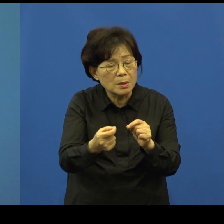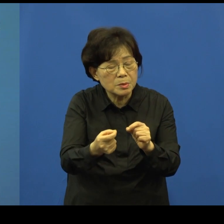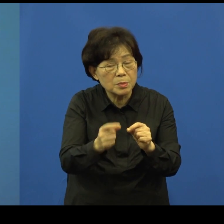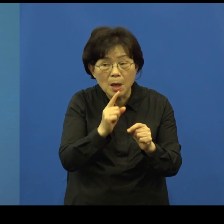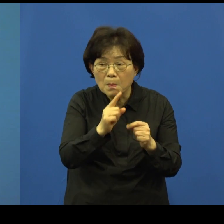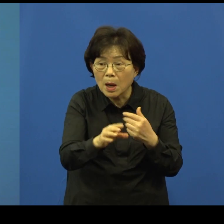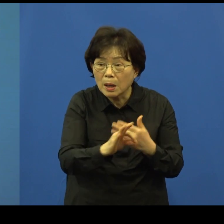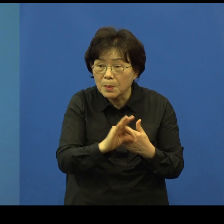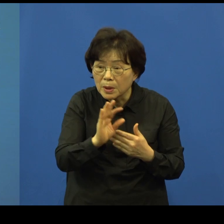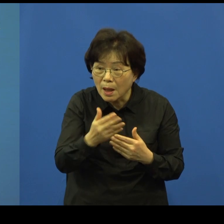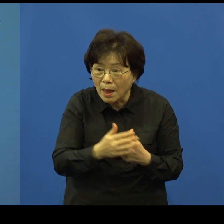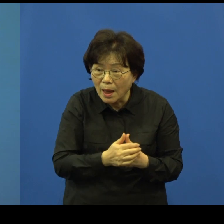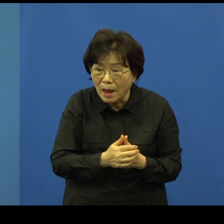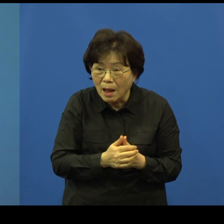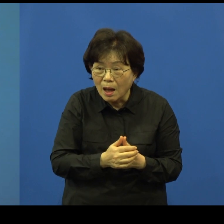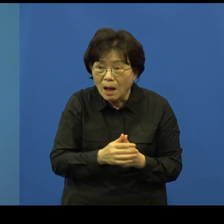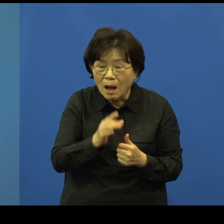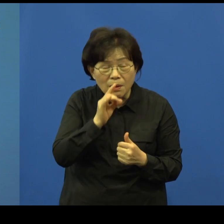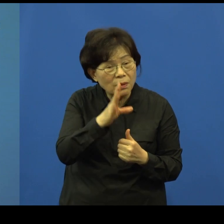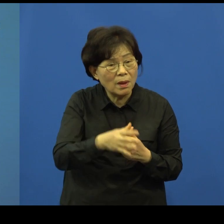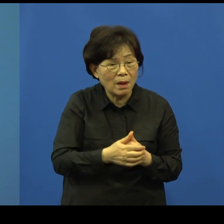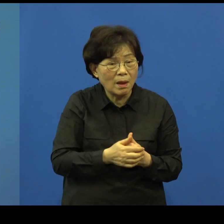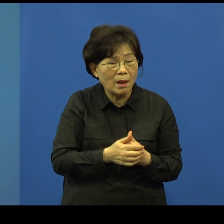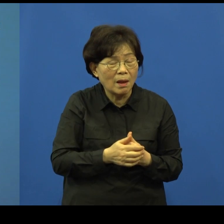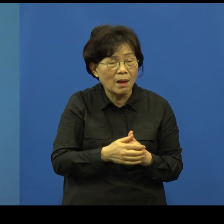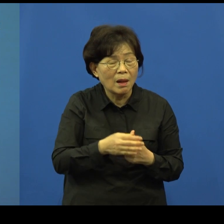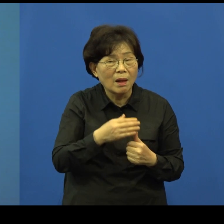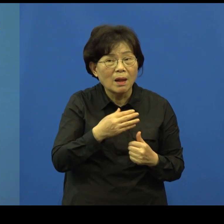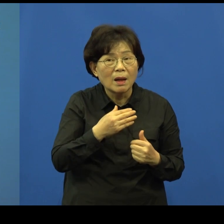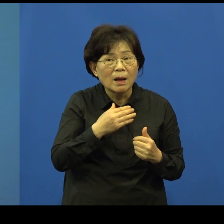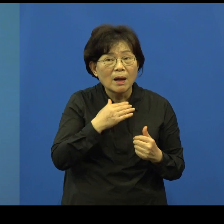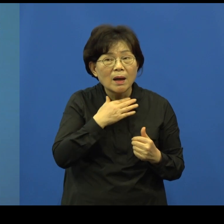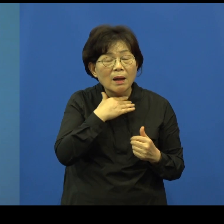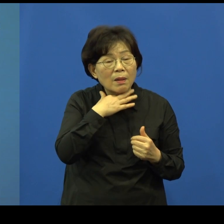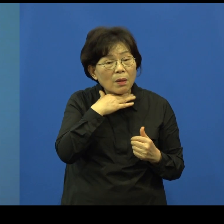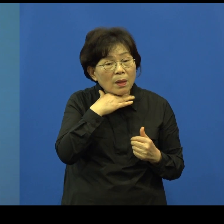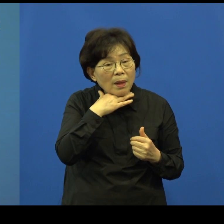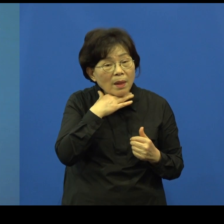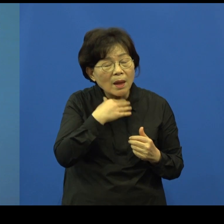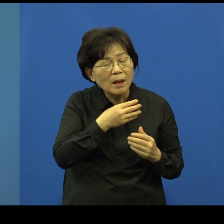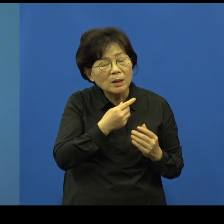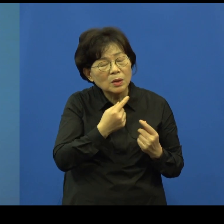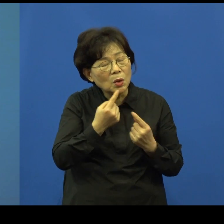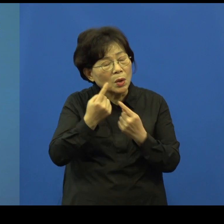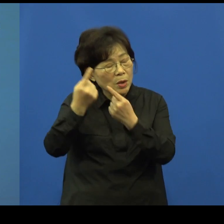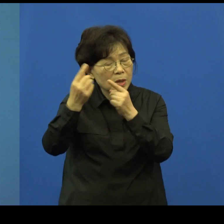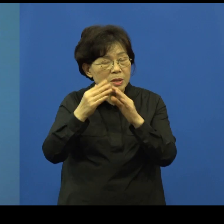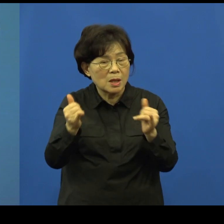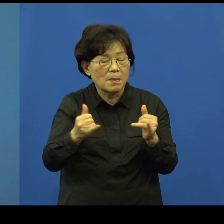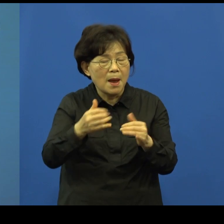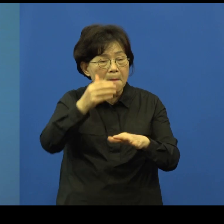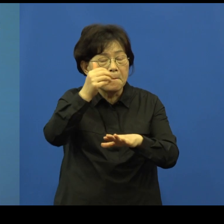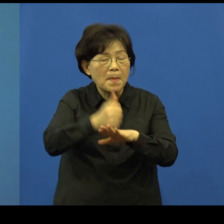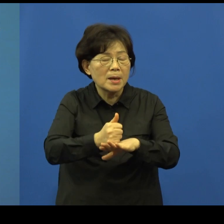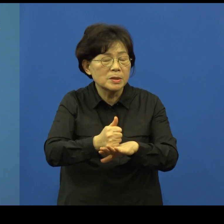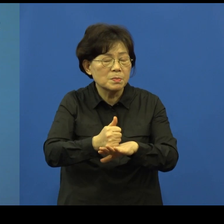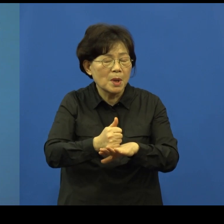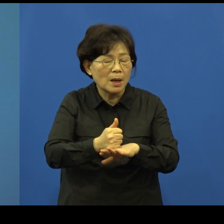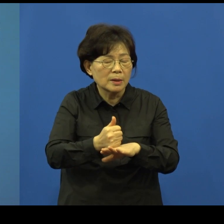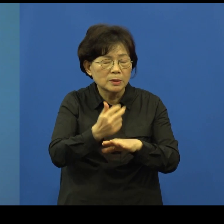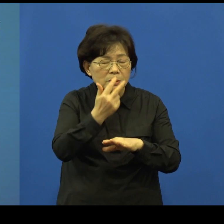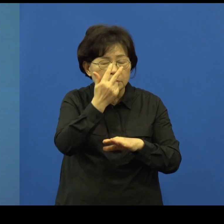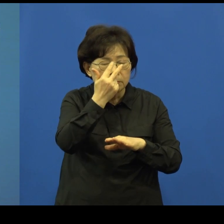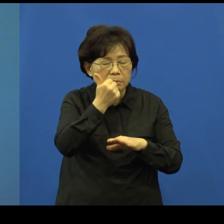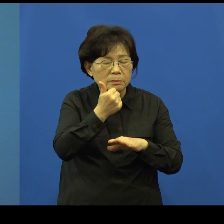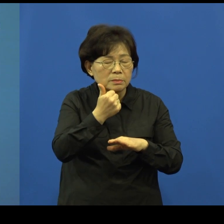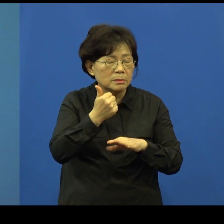여러분 노인 연세 어르신들이요 마지막까지 있는 게 청각이에요. 그러니까 눈 감으시고